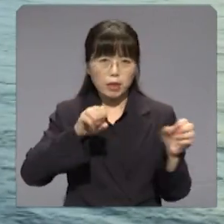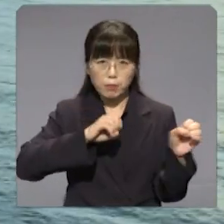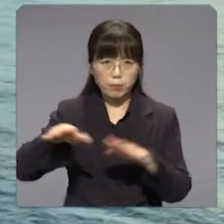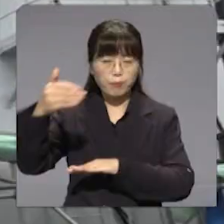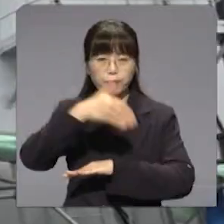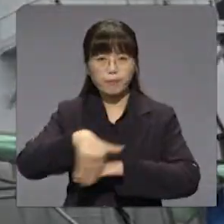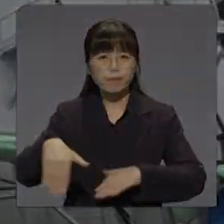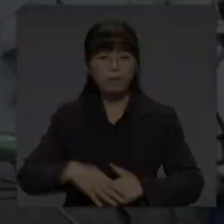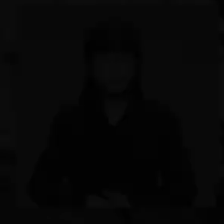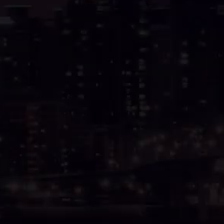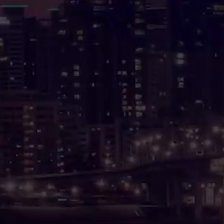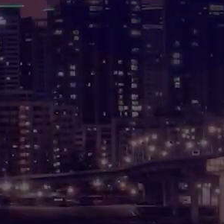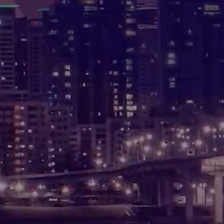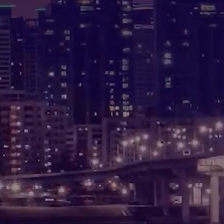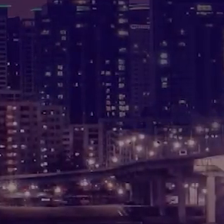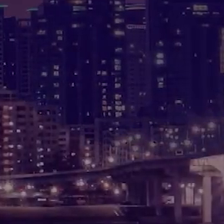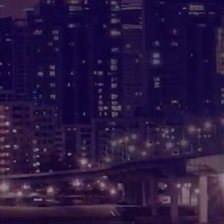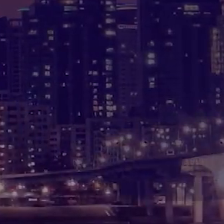보낼 예정입니다